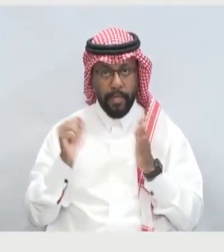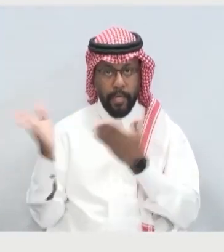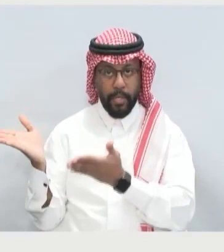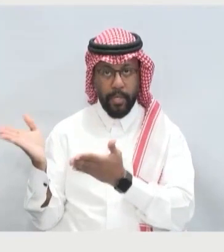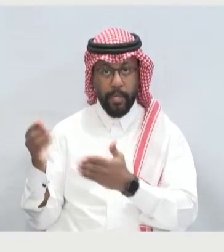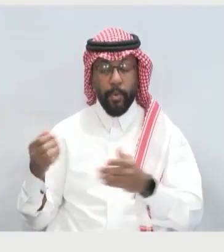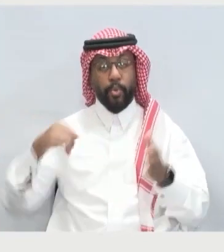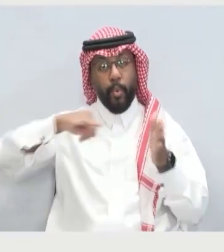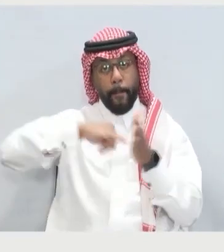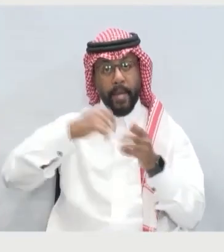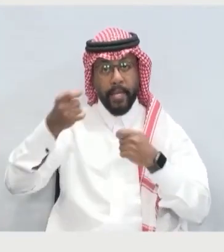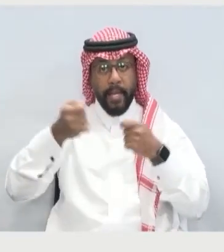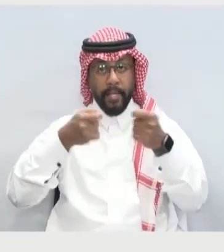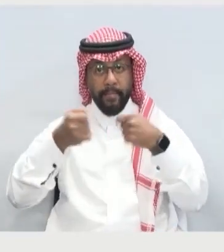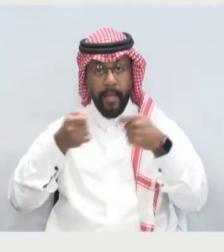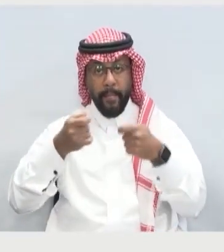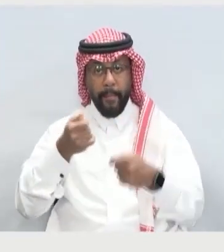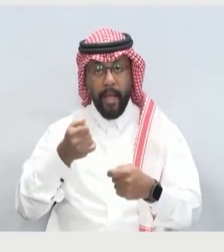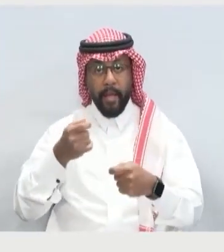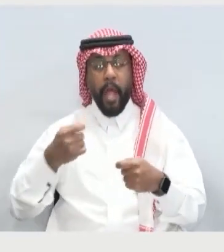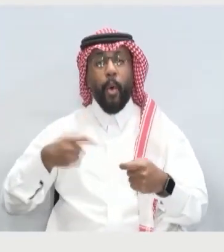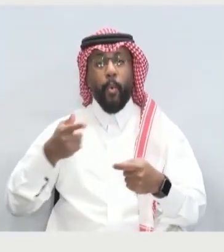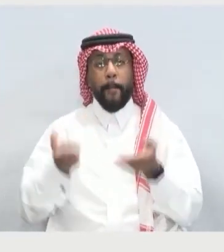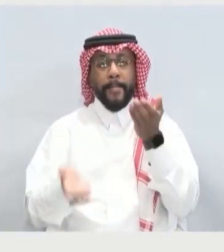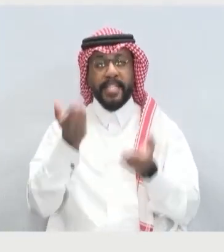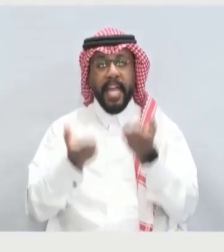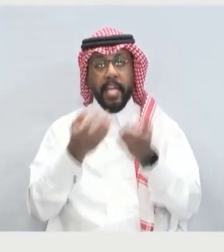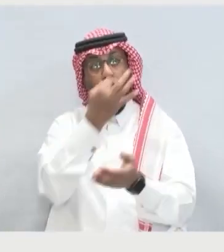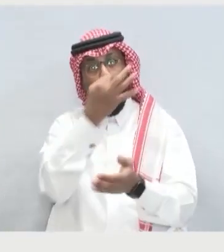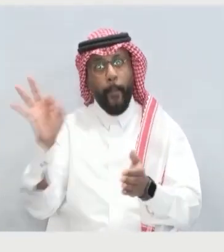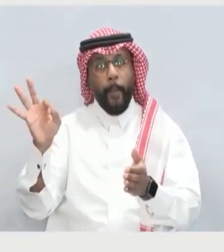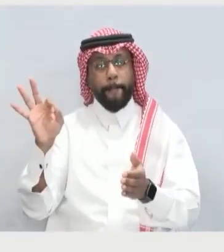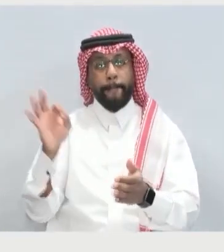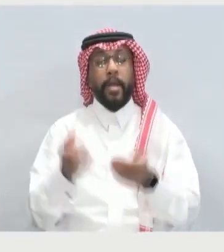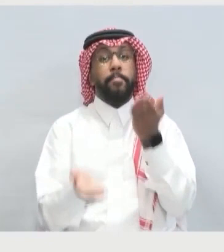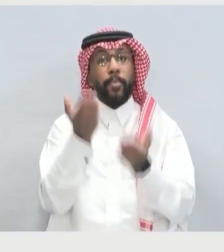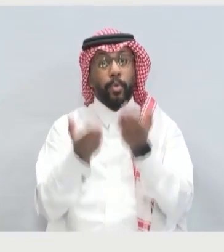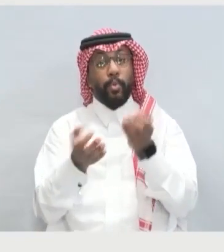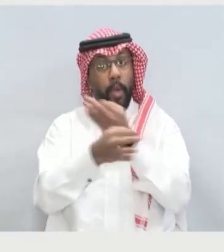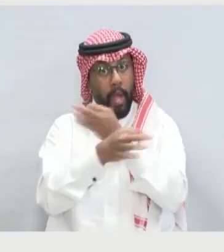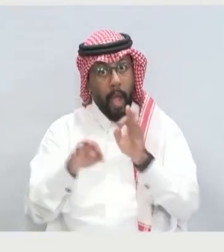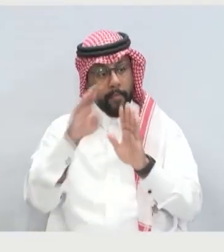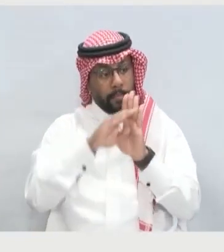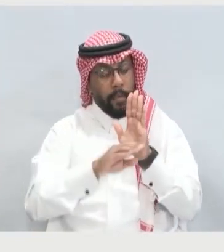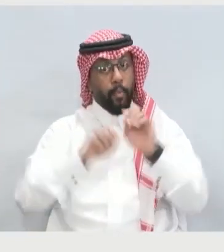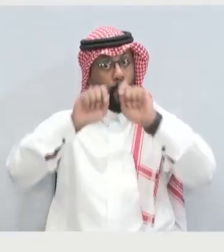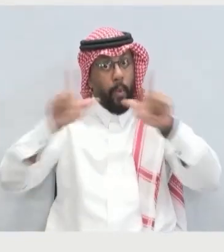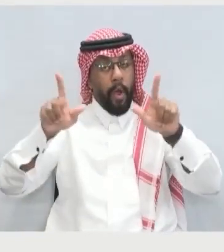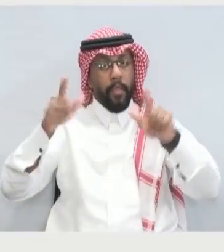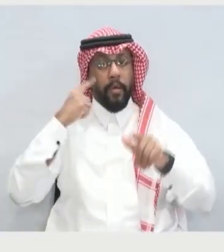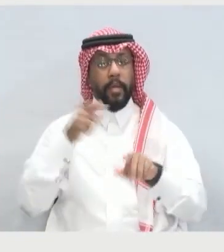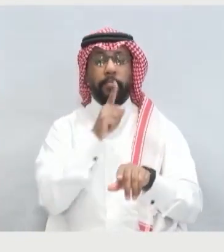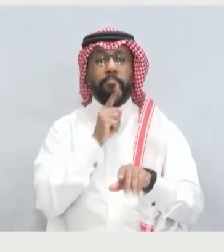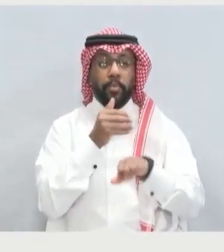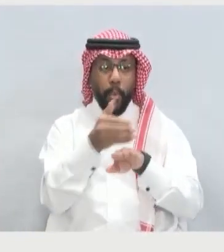المركز المالي او ما تسمى بالميزانيه العموميه اذا الميزانيه العموميه هي توضح لديك الاصول طويله